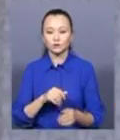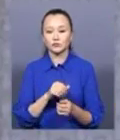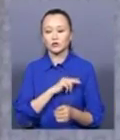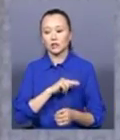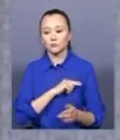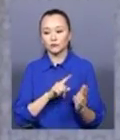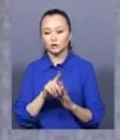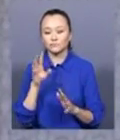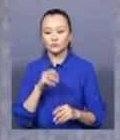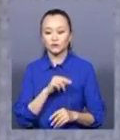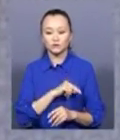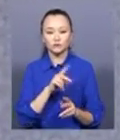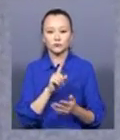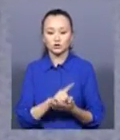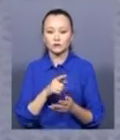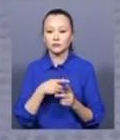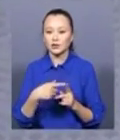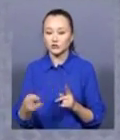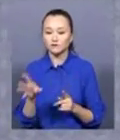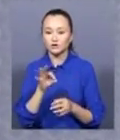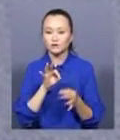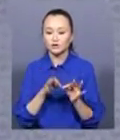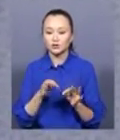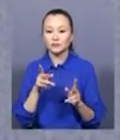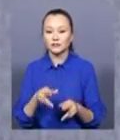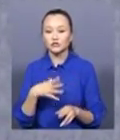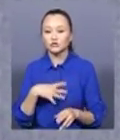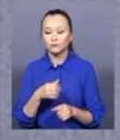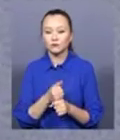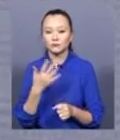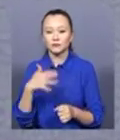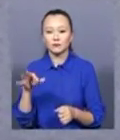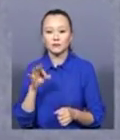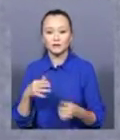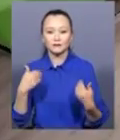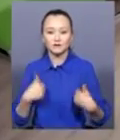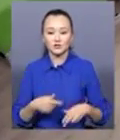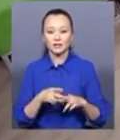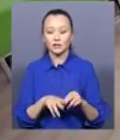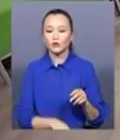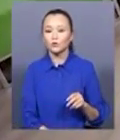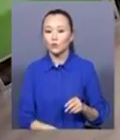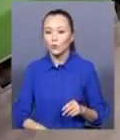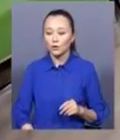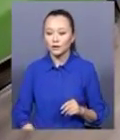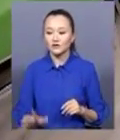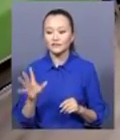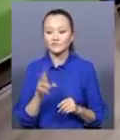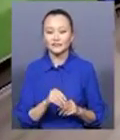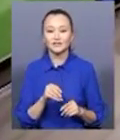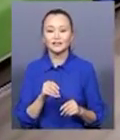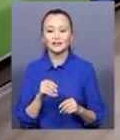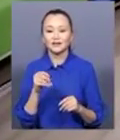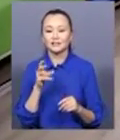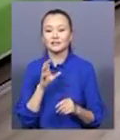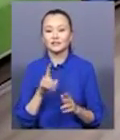заработало. Дальнейшее упражнение немножко посложнее, но для чего делается? 50% тела нашего — это ноги, поэтому мы как бы